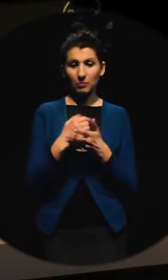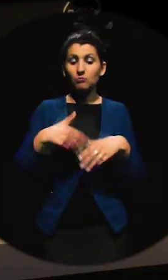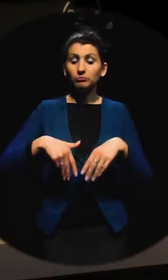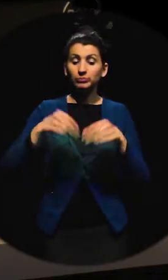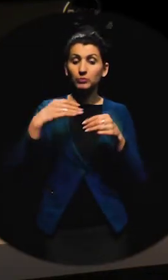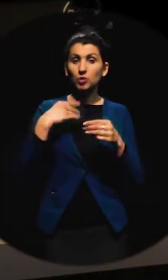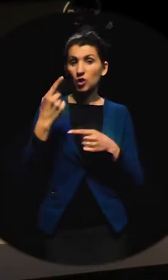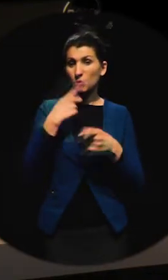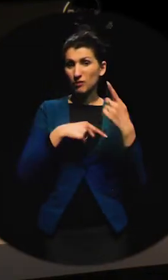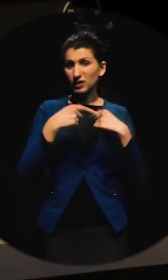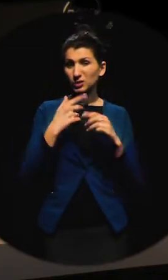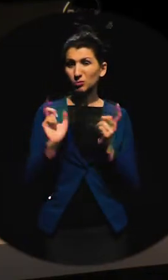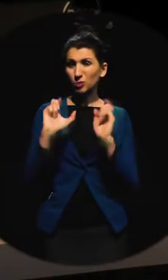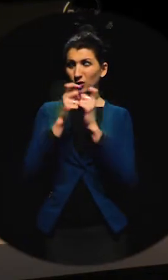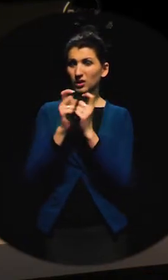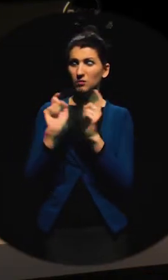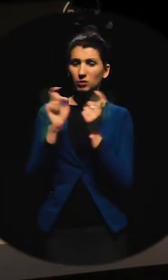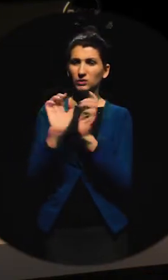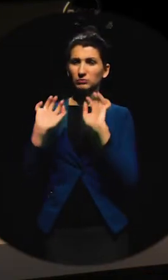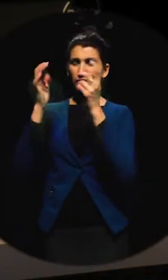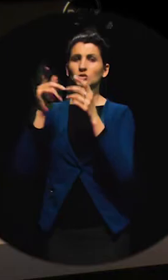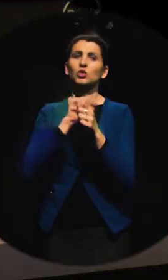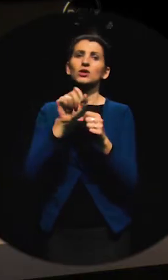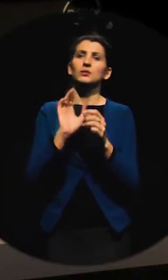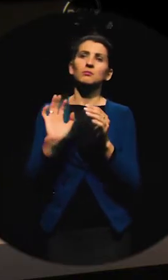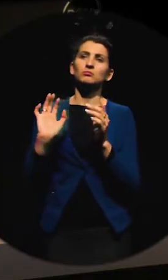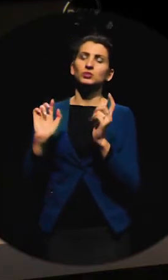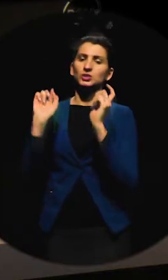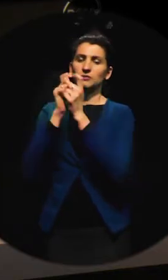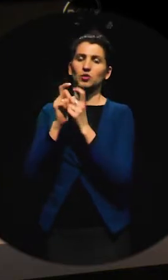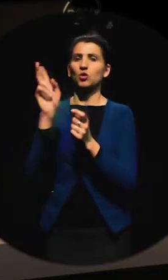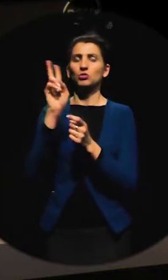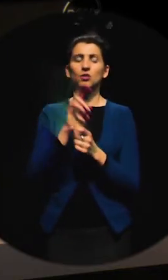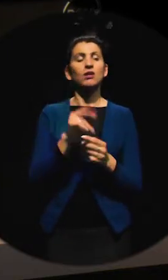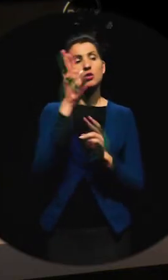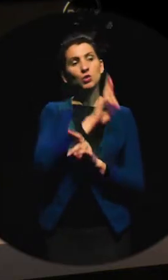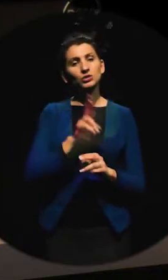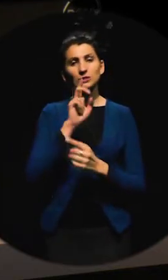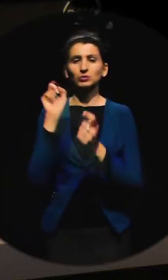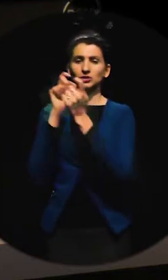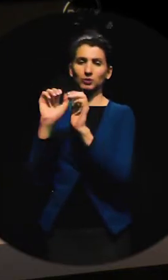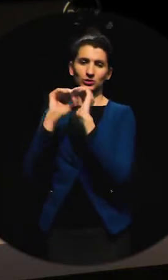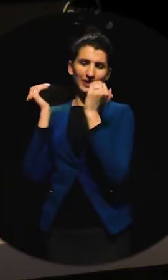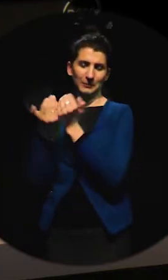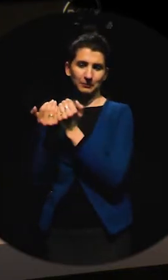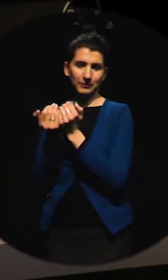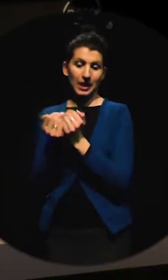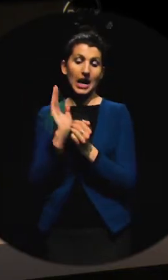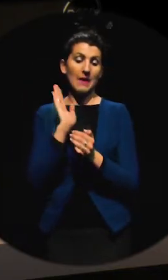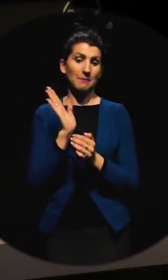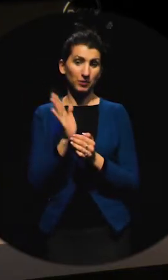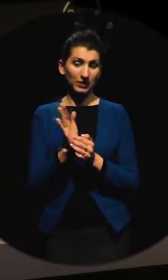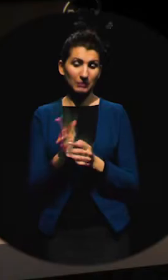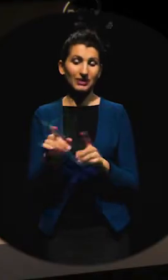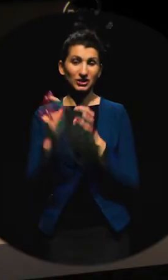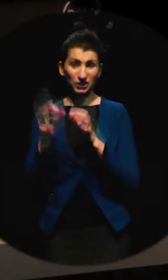mówiło się o tym proteście jako o proteście RON, rodziców osób niepełnosprawnych, i to była taka poręczna formuła, natomiast później i